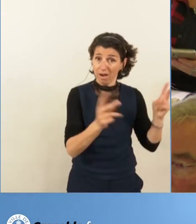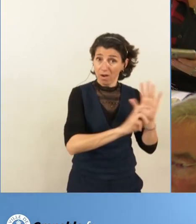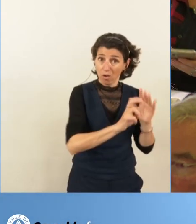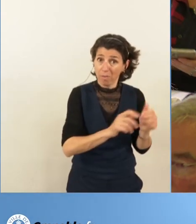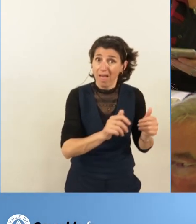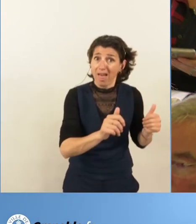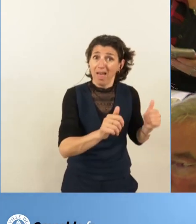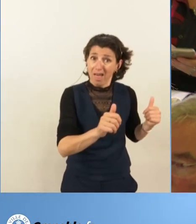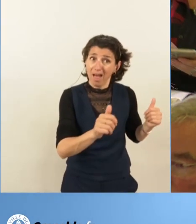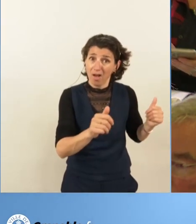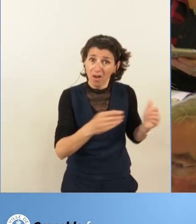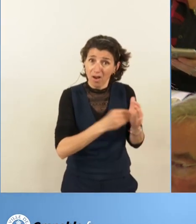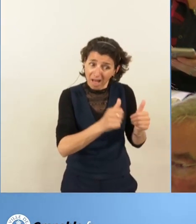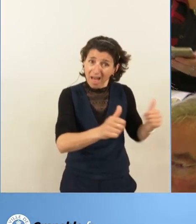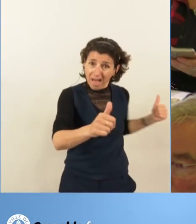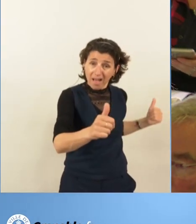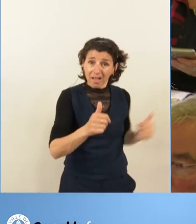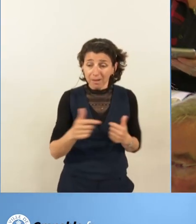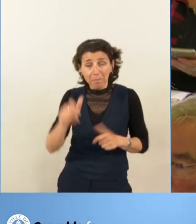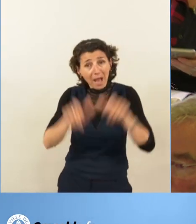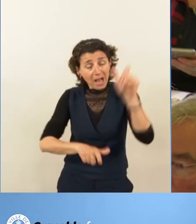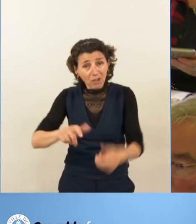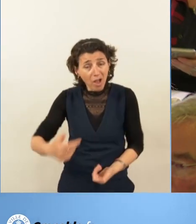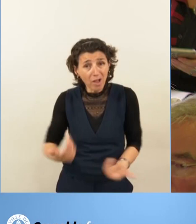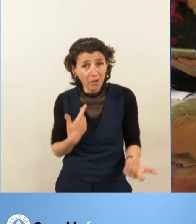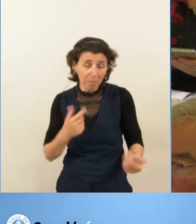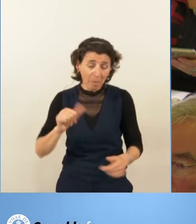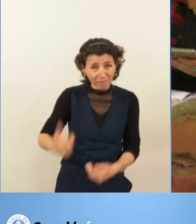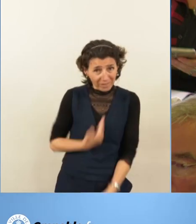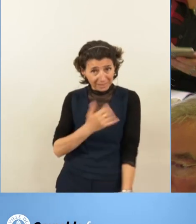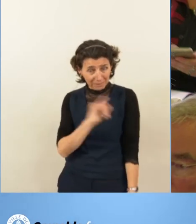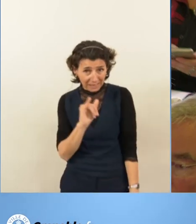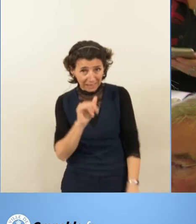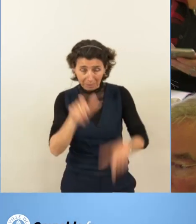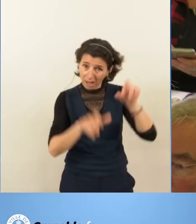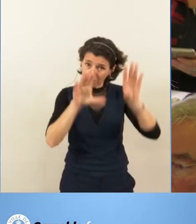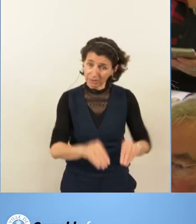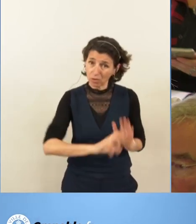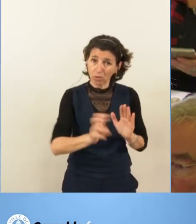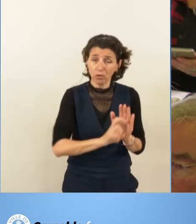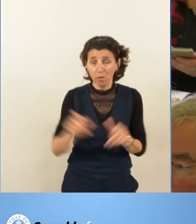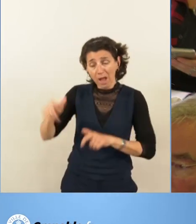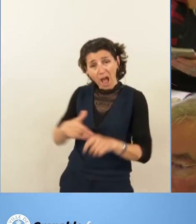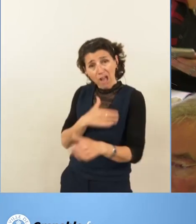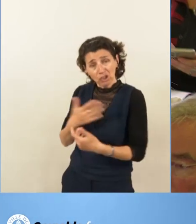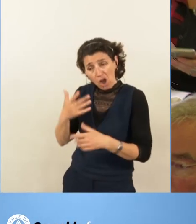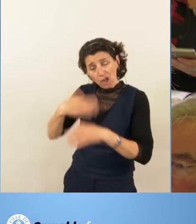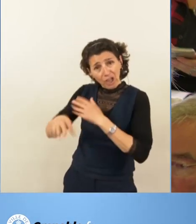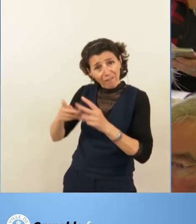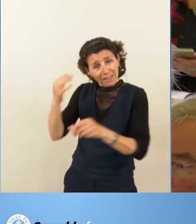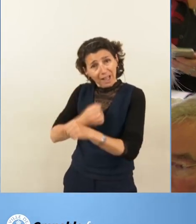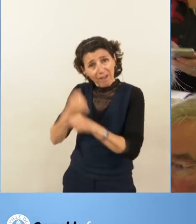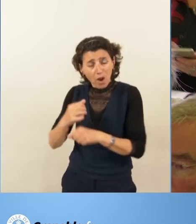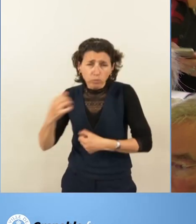qui en sont les premières victimes également les agents de la ville qui souffrent de cette situation il est temps Monsieur le Maire d'apaiser